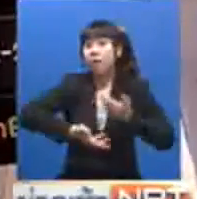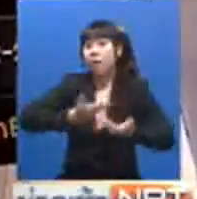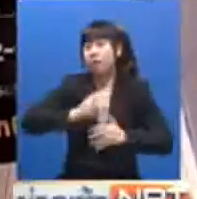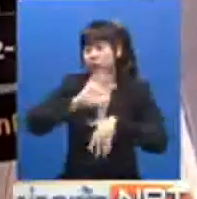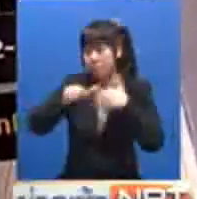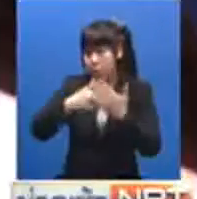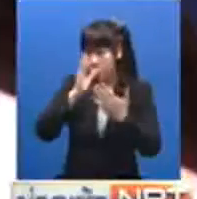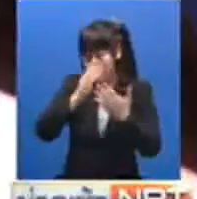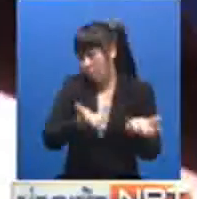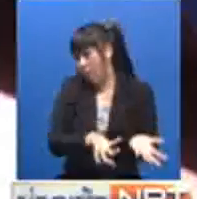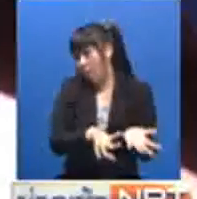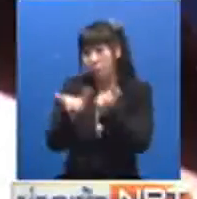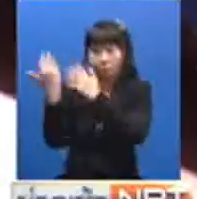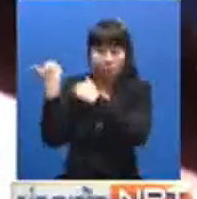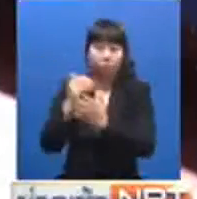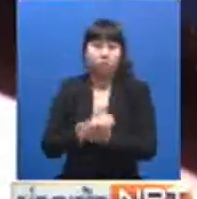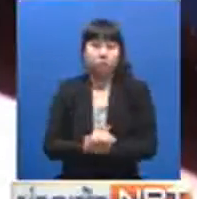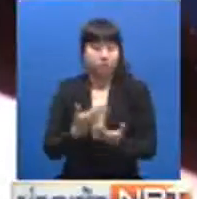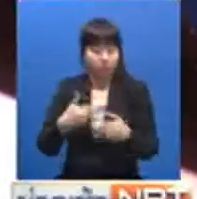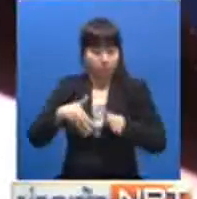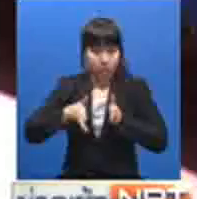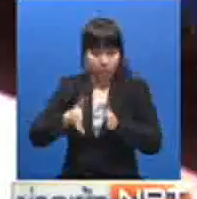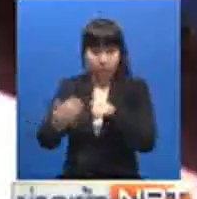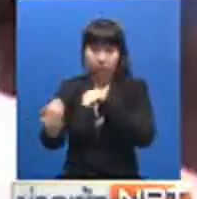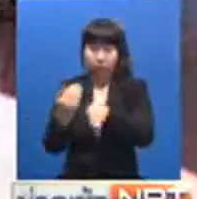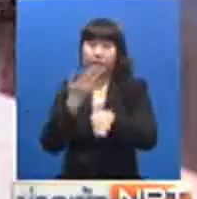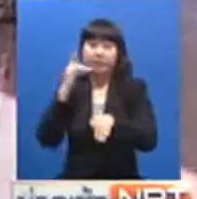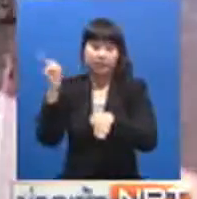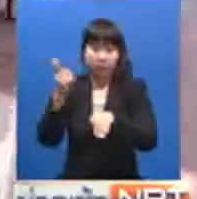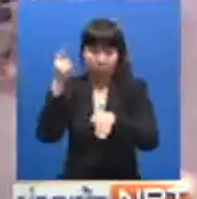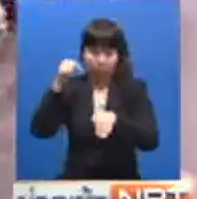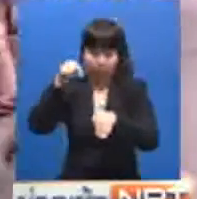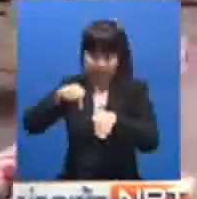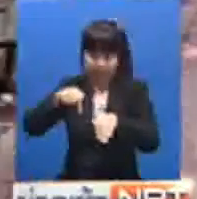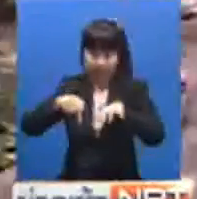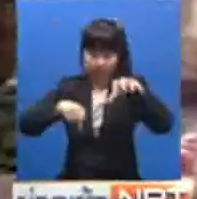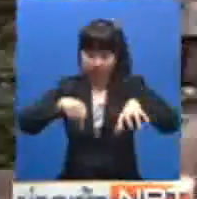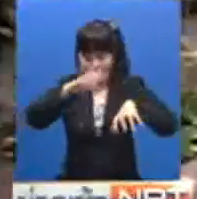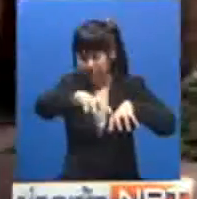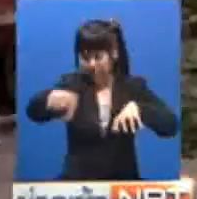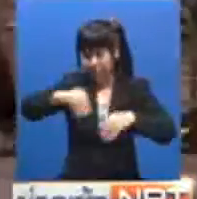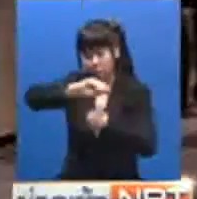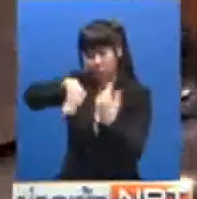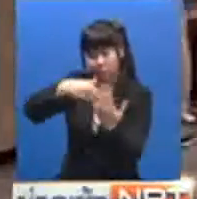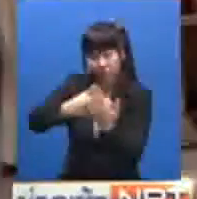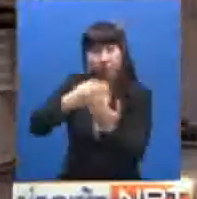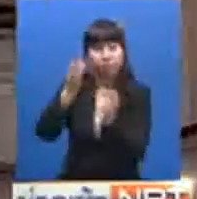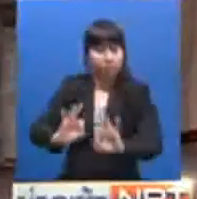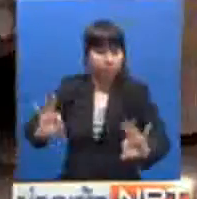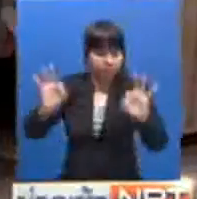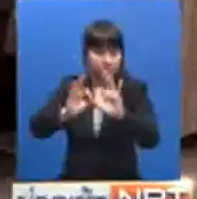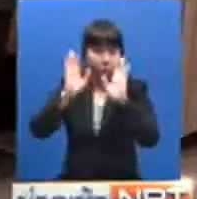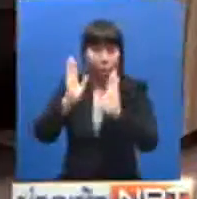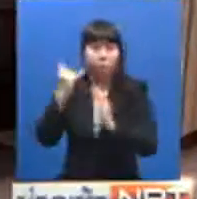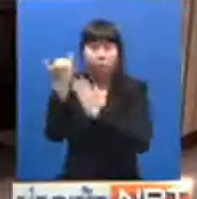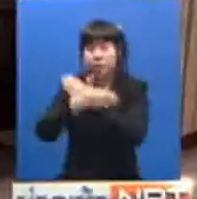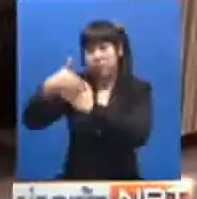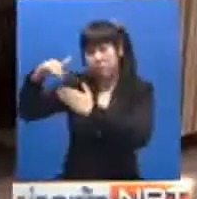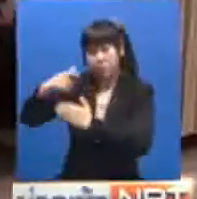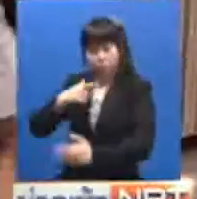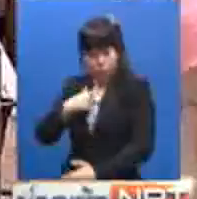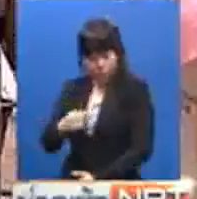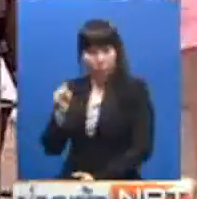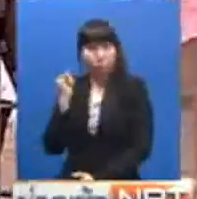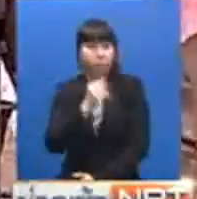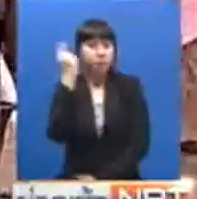ย้ายออกไม่เพียงเท่านั้นถนนสีลมเป็นถนนสายหลักที่มีแหล่งสำคัญทางธุรกิจและมีชาวต่างชาตินิยมเดินทางมาท่องเที่ยว